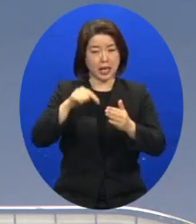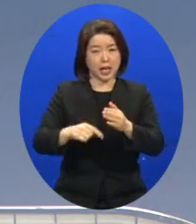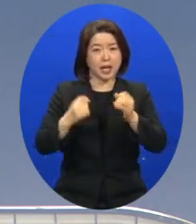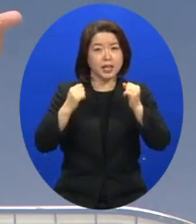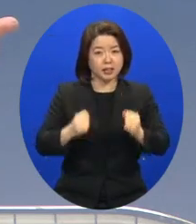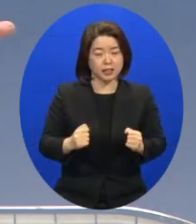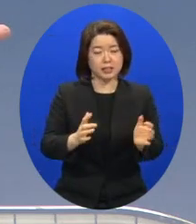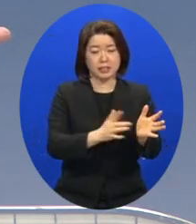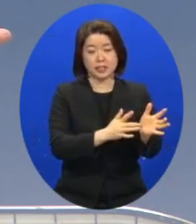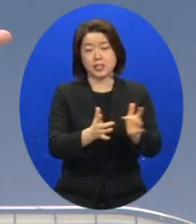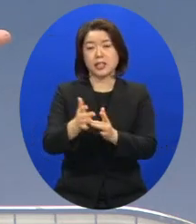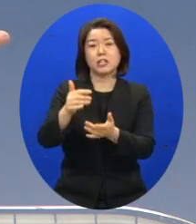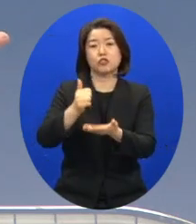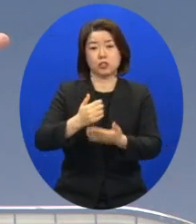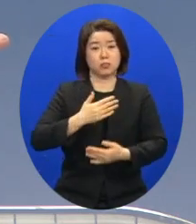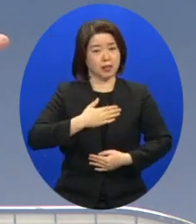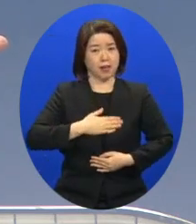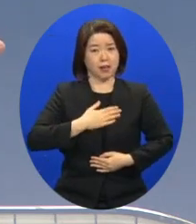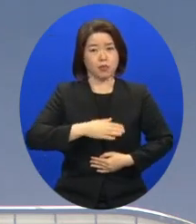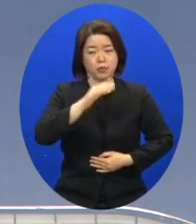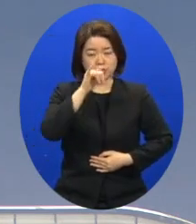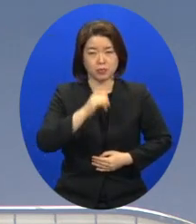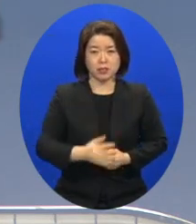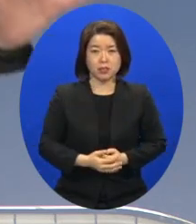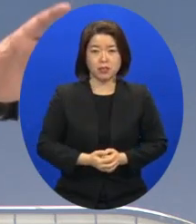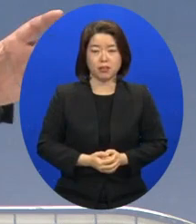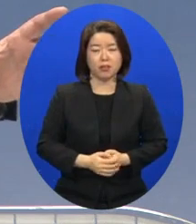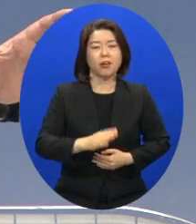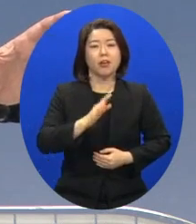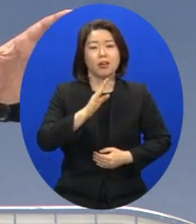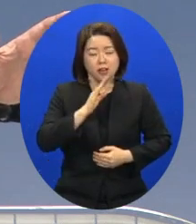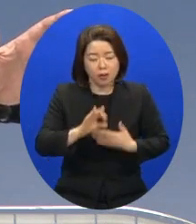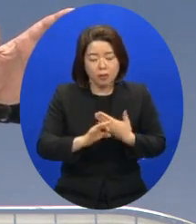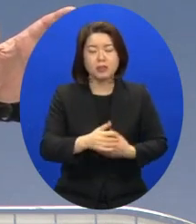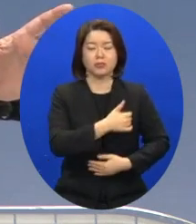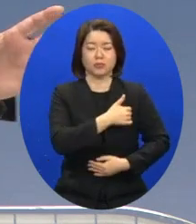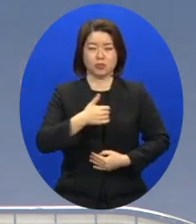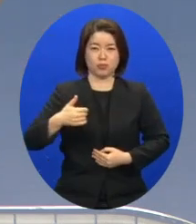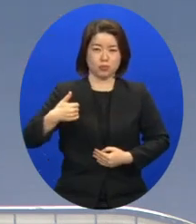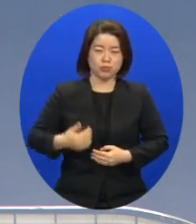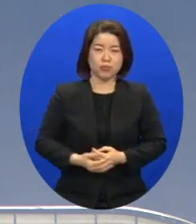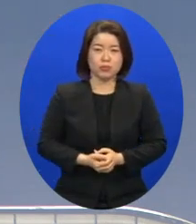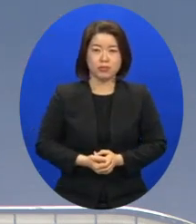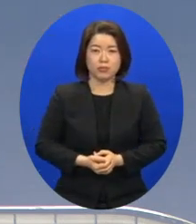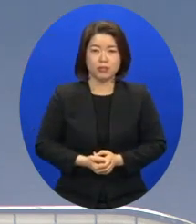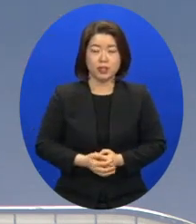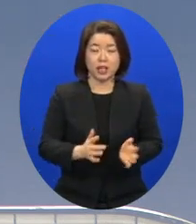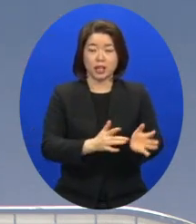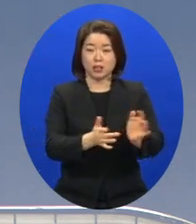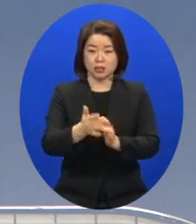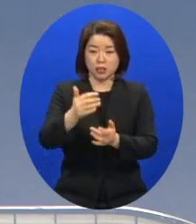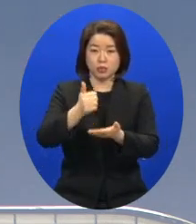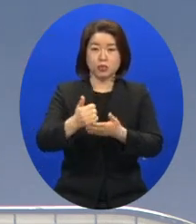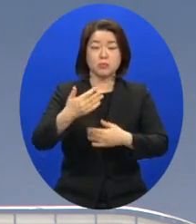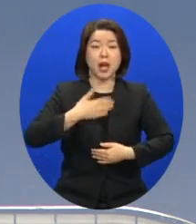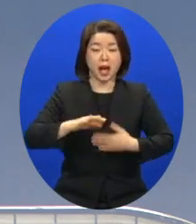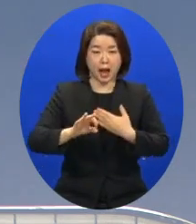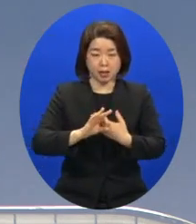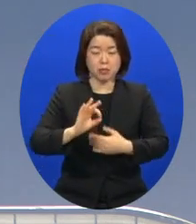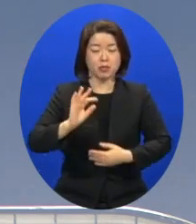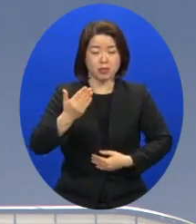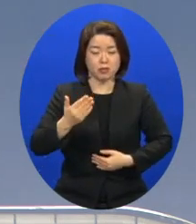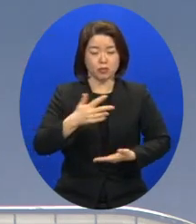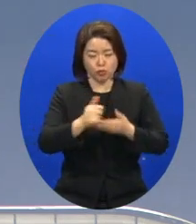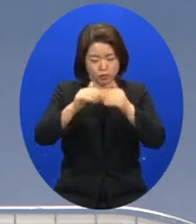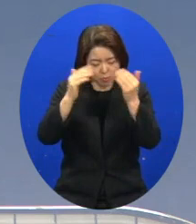예수님이 아십니다 그러면 충분하 다른걸 예수님이 아시면 됐지 주님이 다